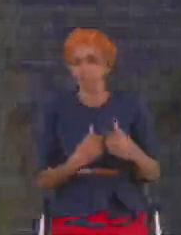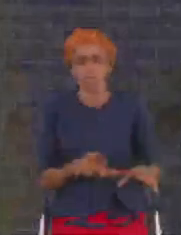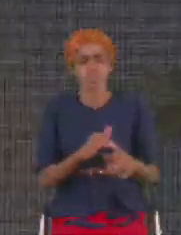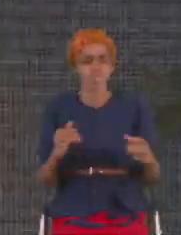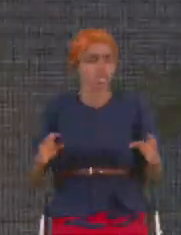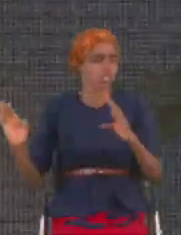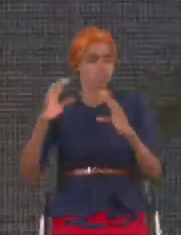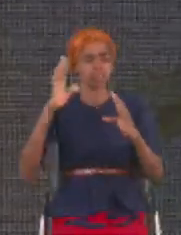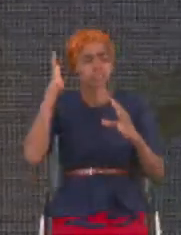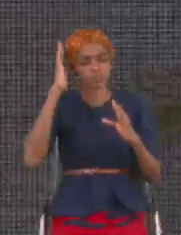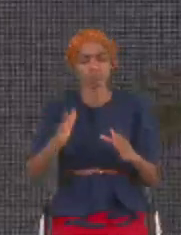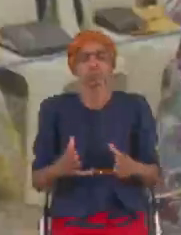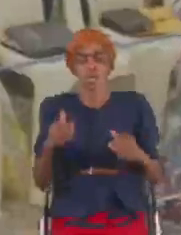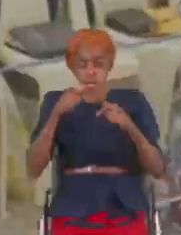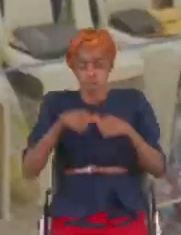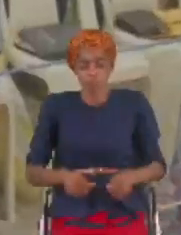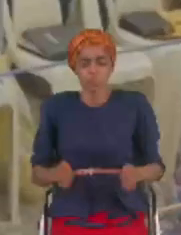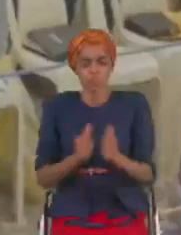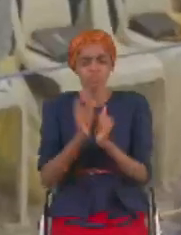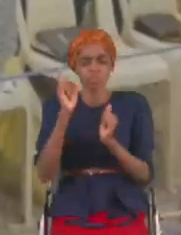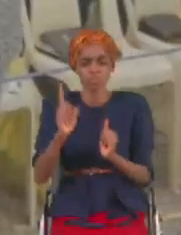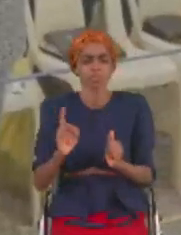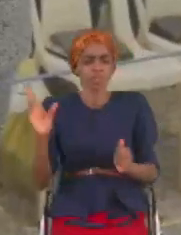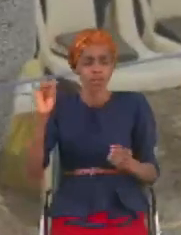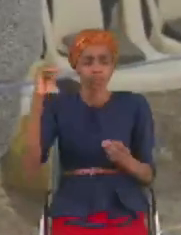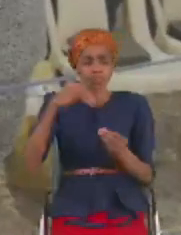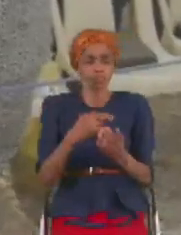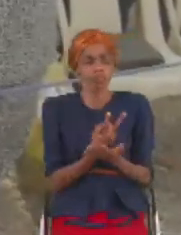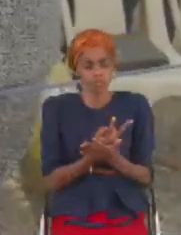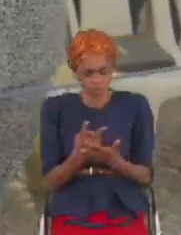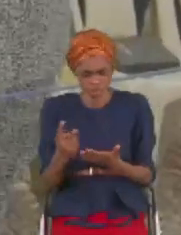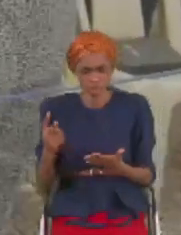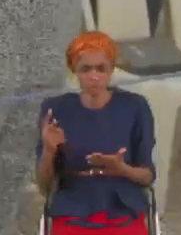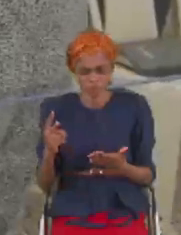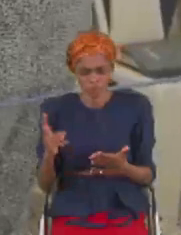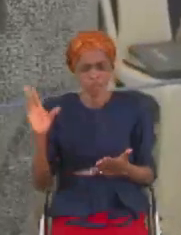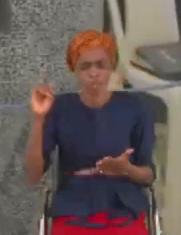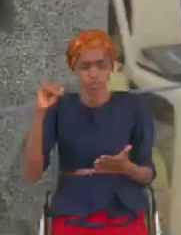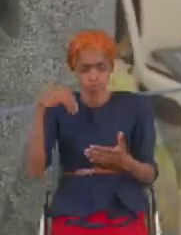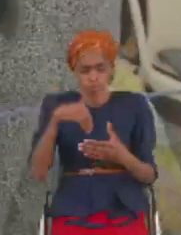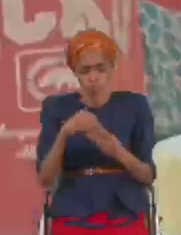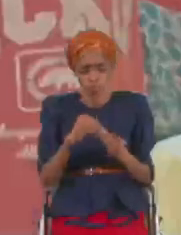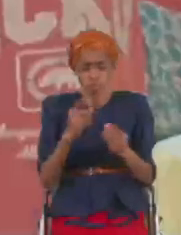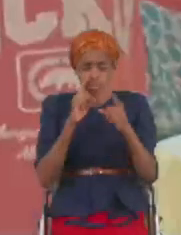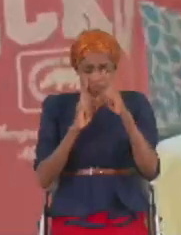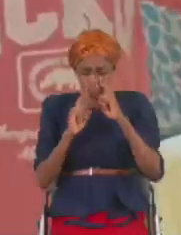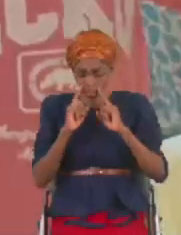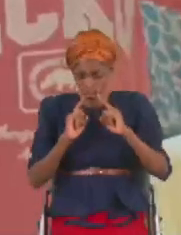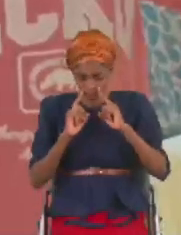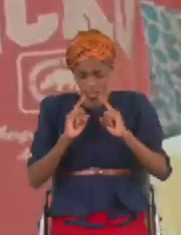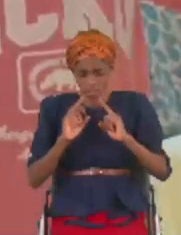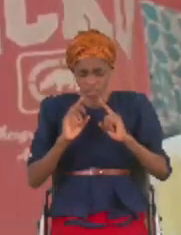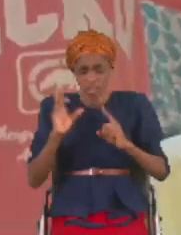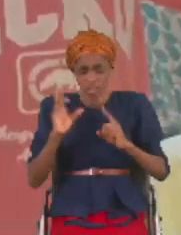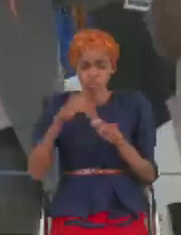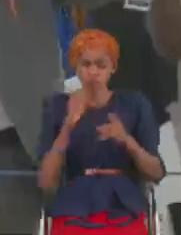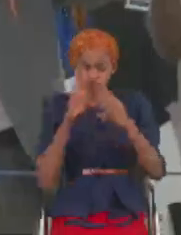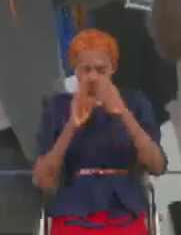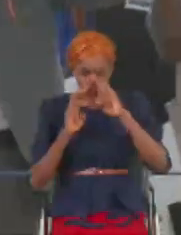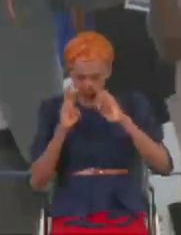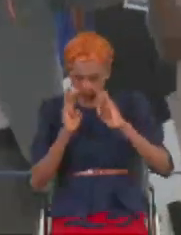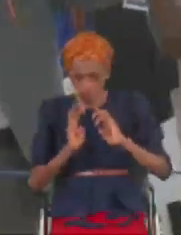va demeurer avec toi à plus dé chacun plus de pleurs plus de sou